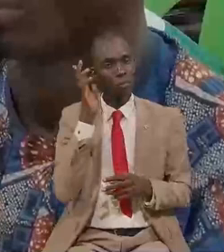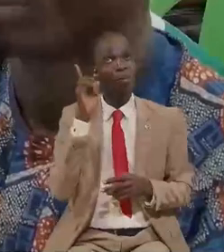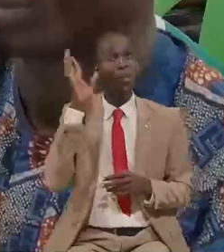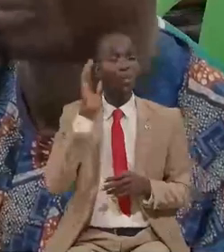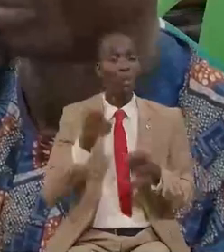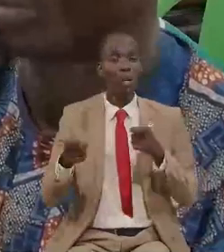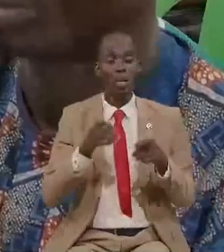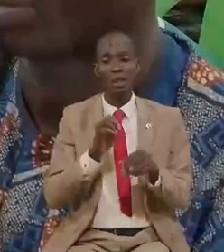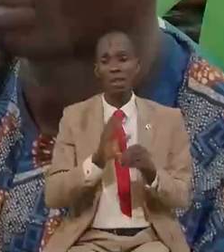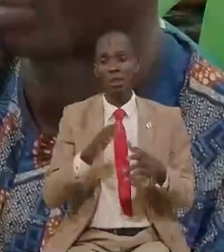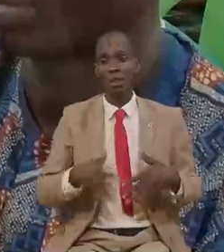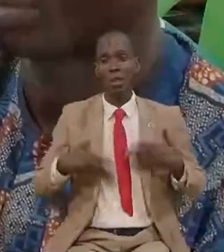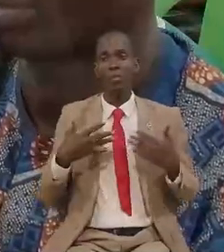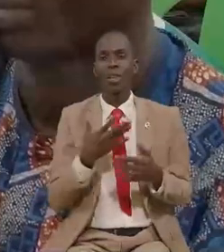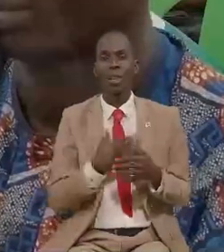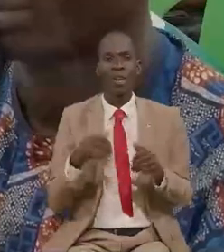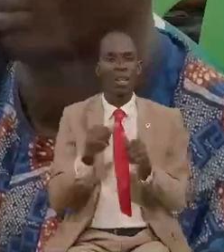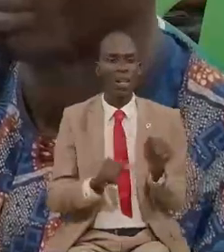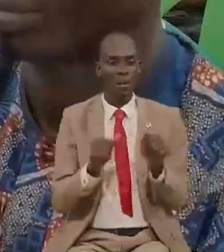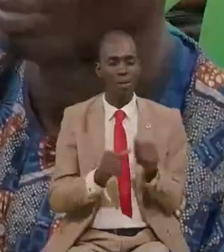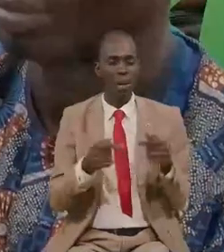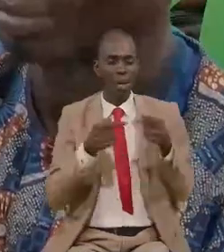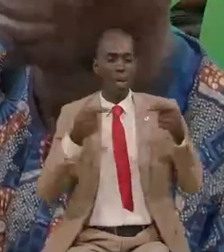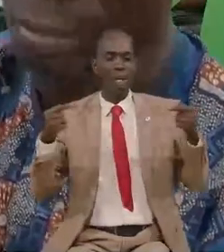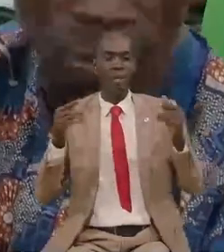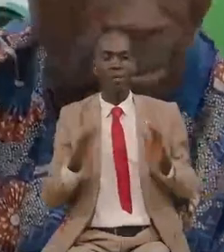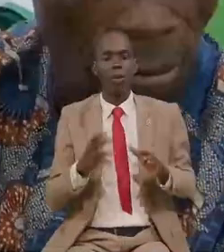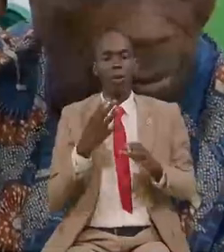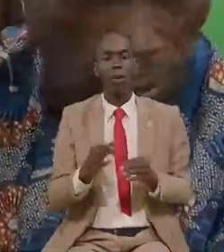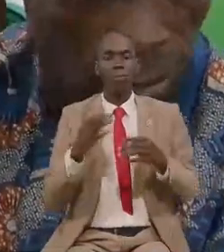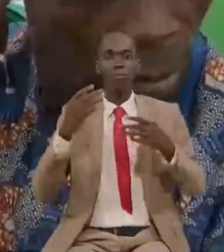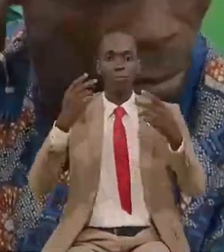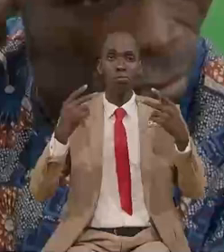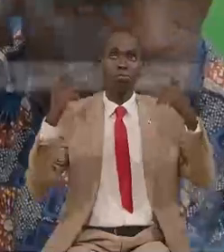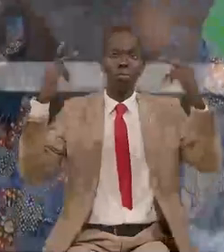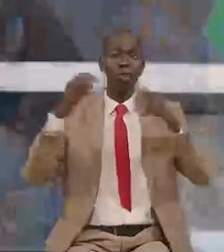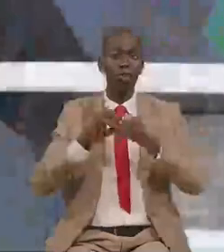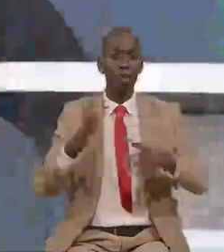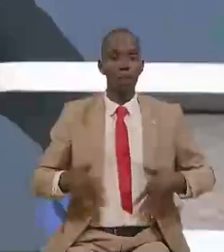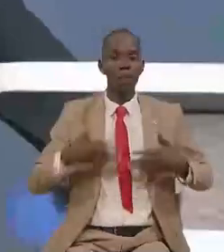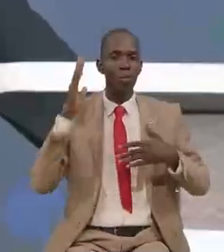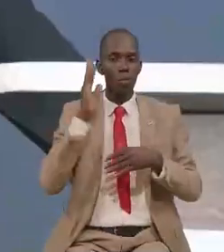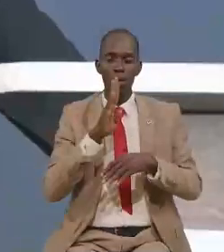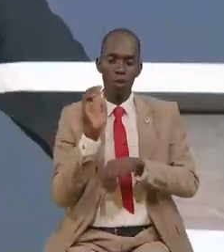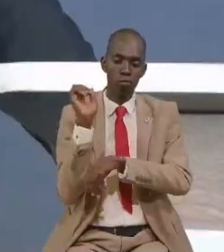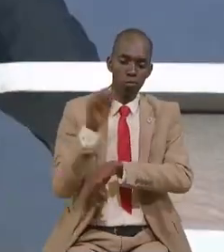vie et tout ennemi de progrès dans ta vie sera subjugué